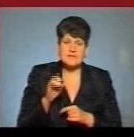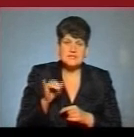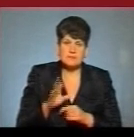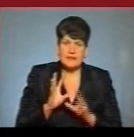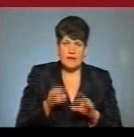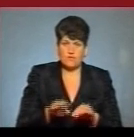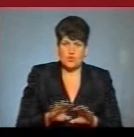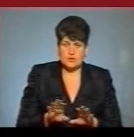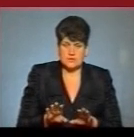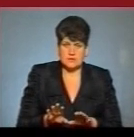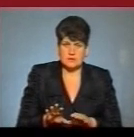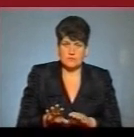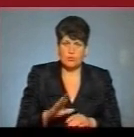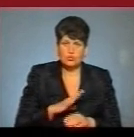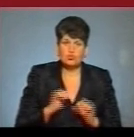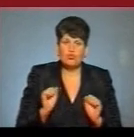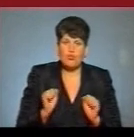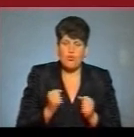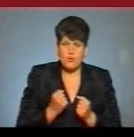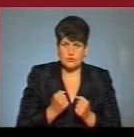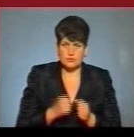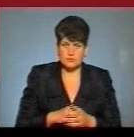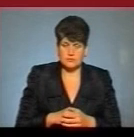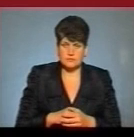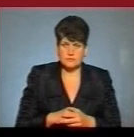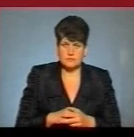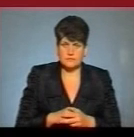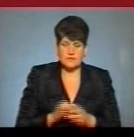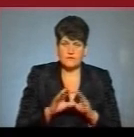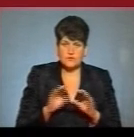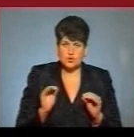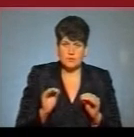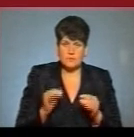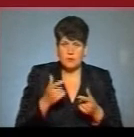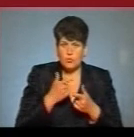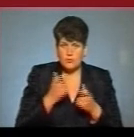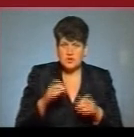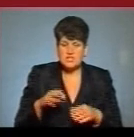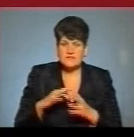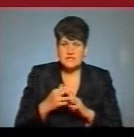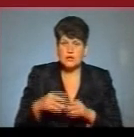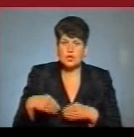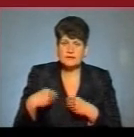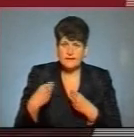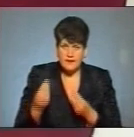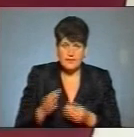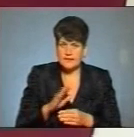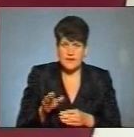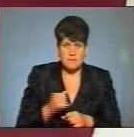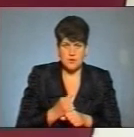що було холодно. І все, ми попередження всього дали, але, правда, не